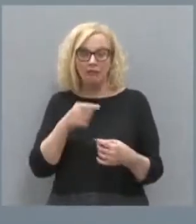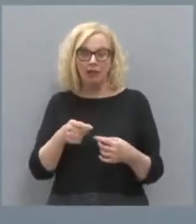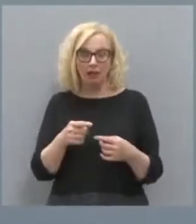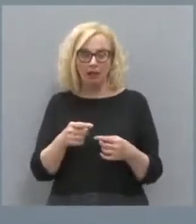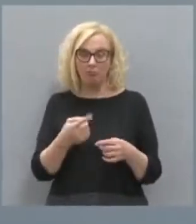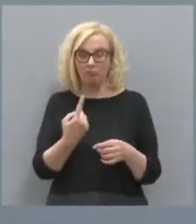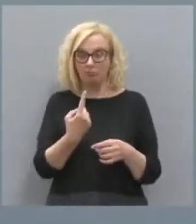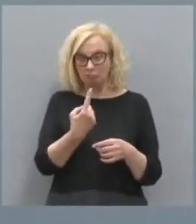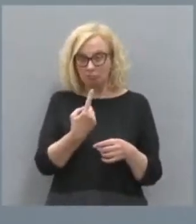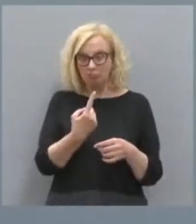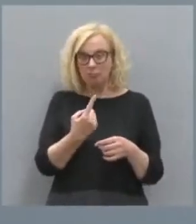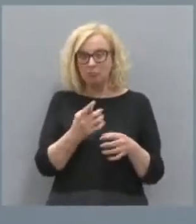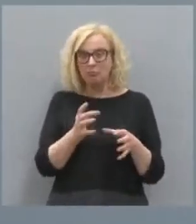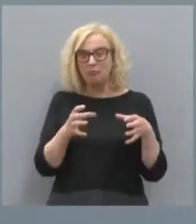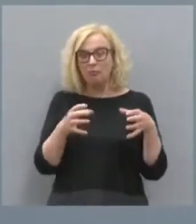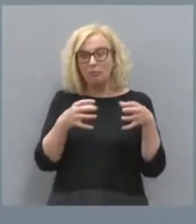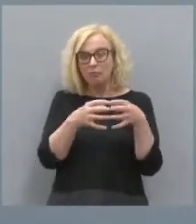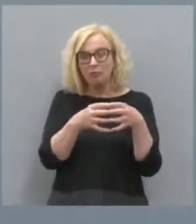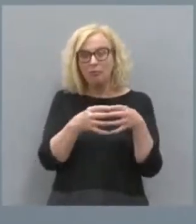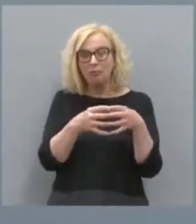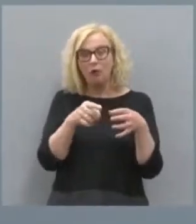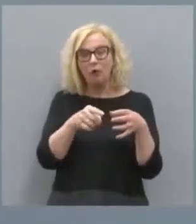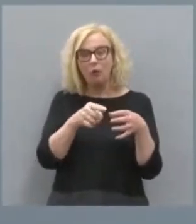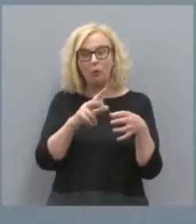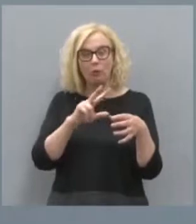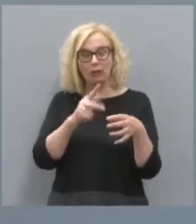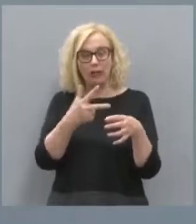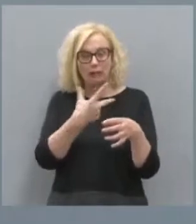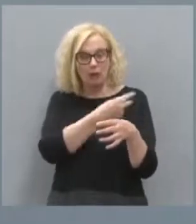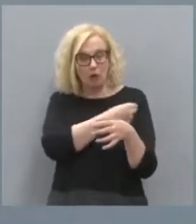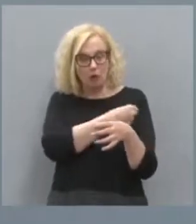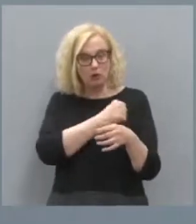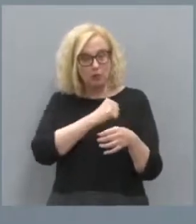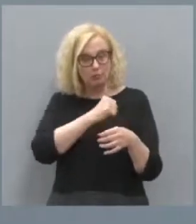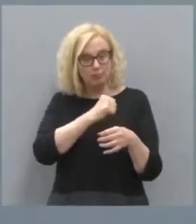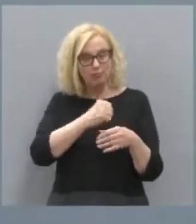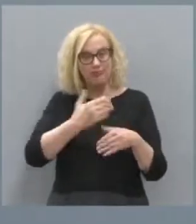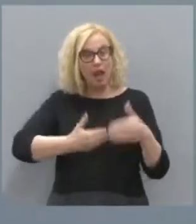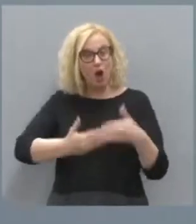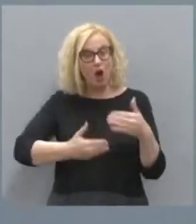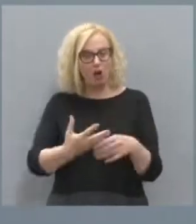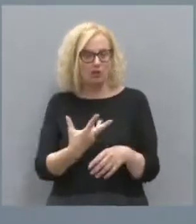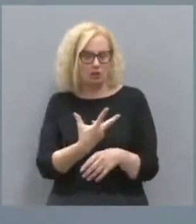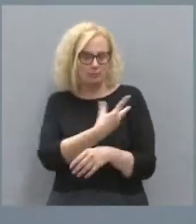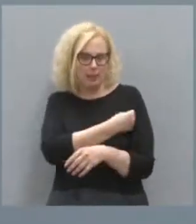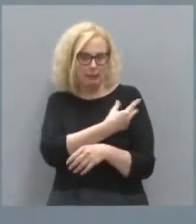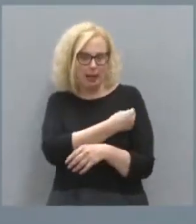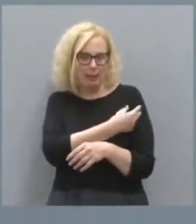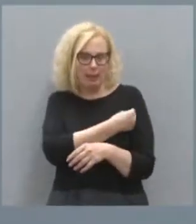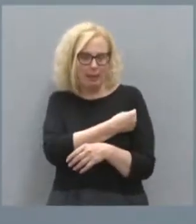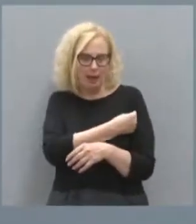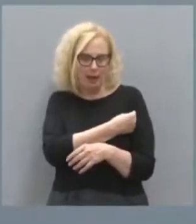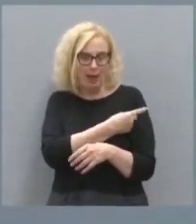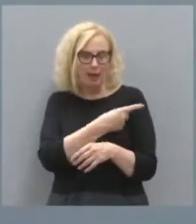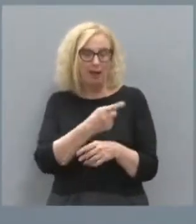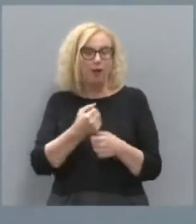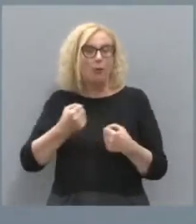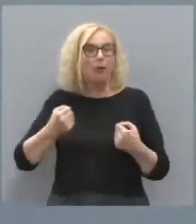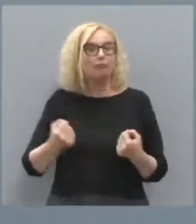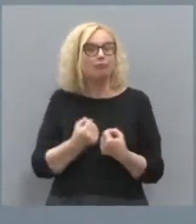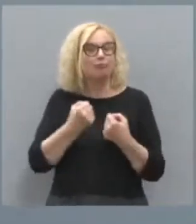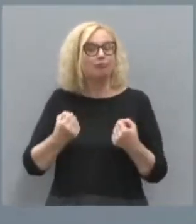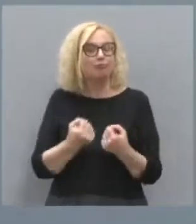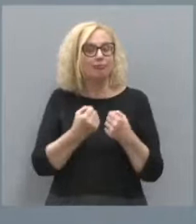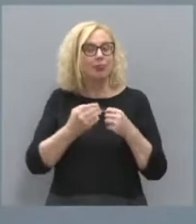il tutto il serbatoio di persone che hanno la terza dose per cui con un'ulteriore spinta immunologica che è molto più